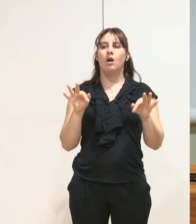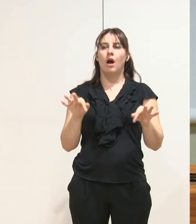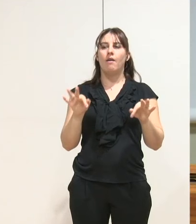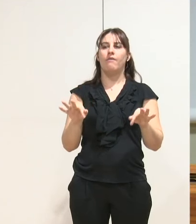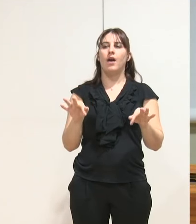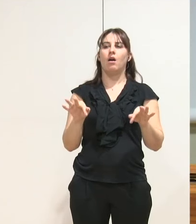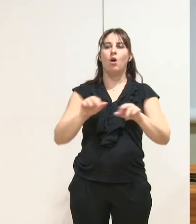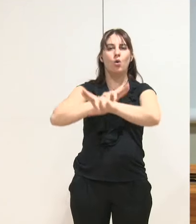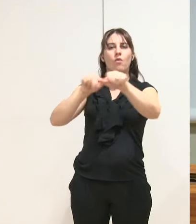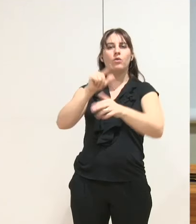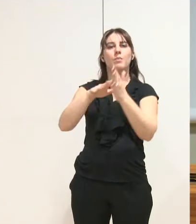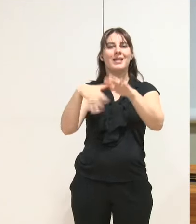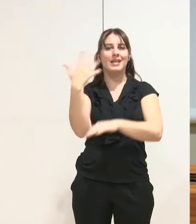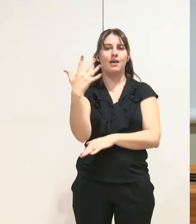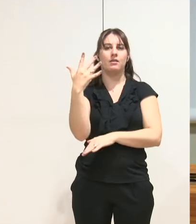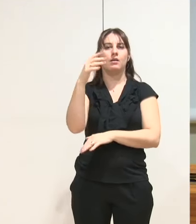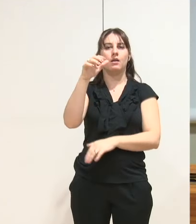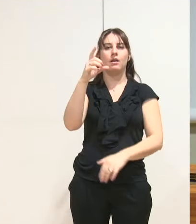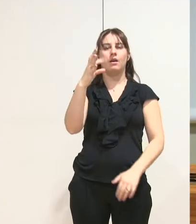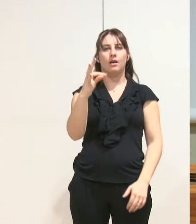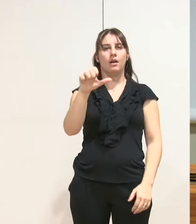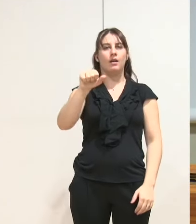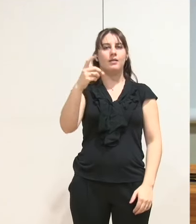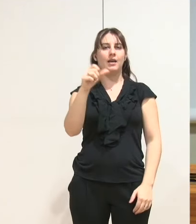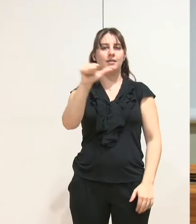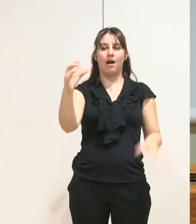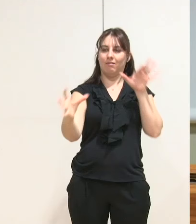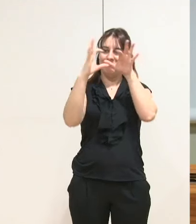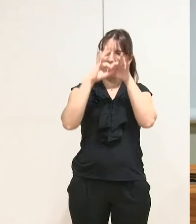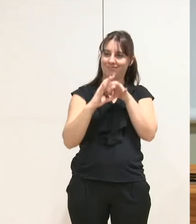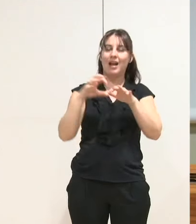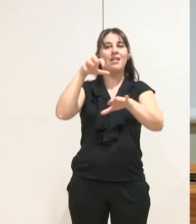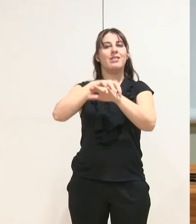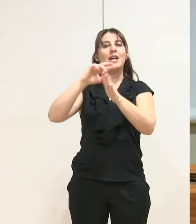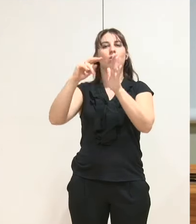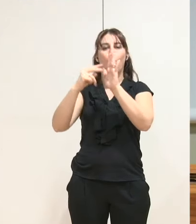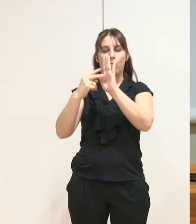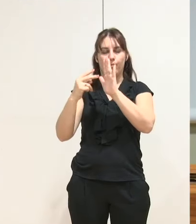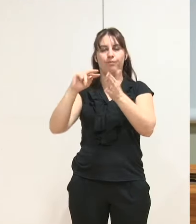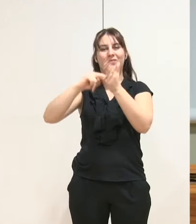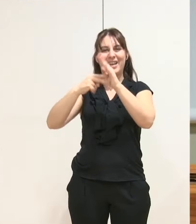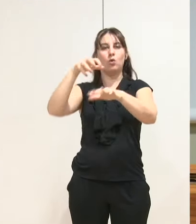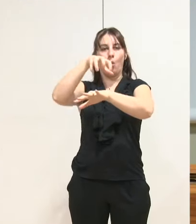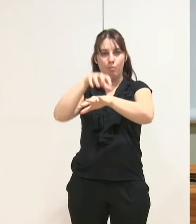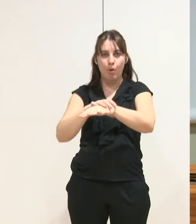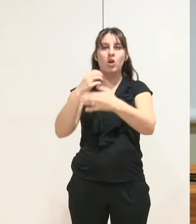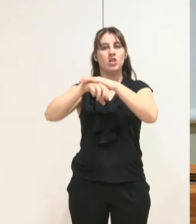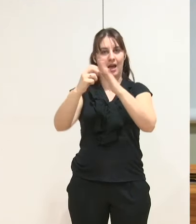la convention 2015 avec tasda le Technopole Alpe santé à domicile et autonomie c'est une convention qui